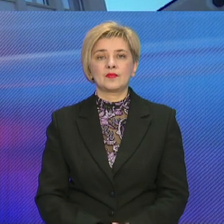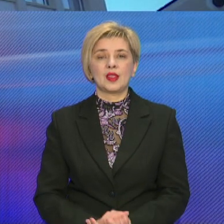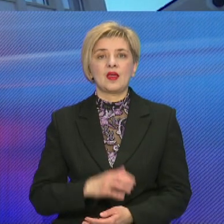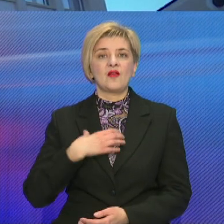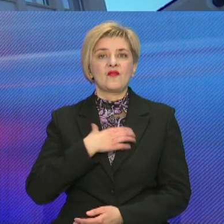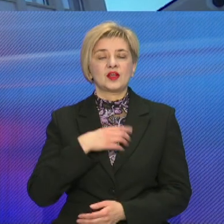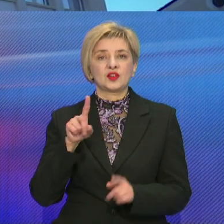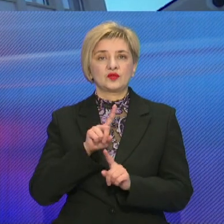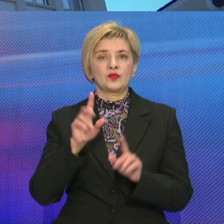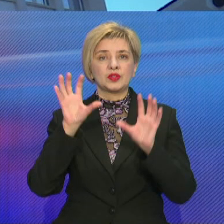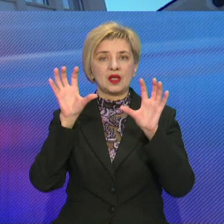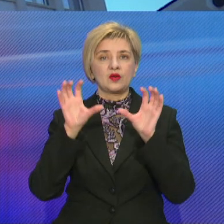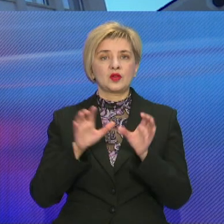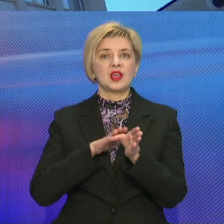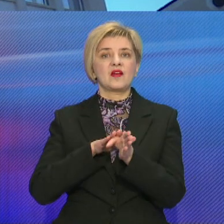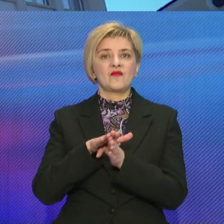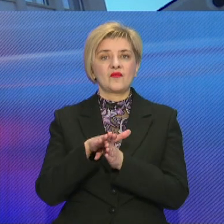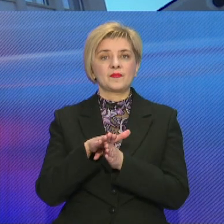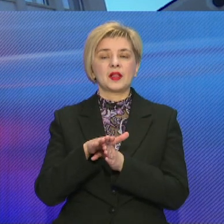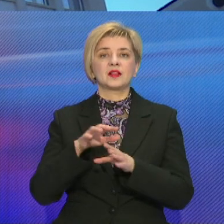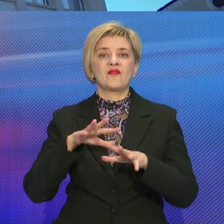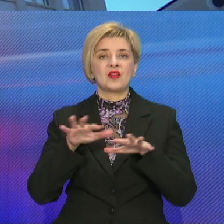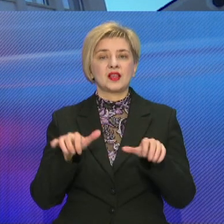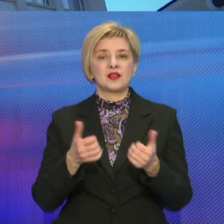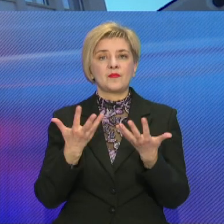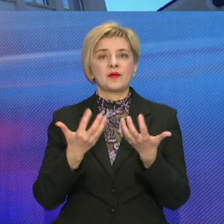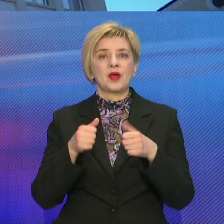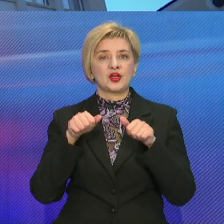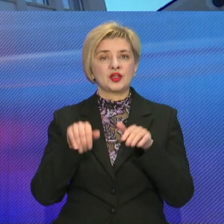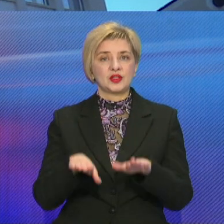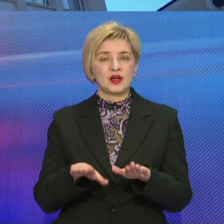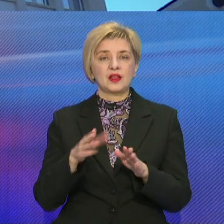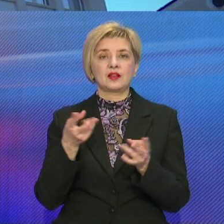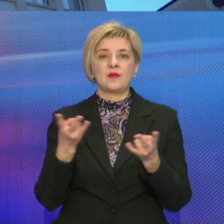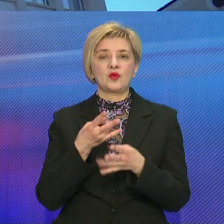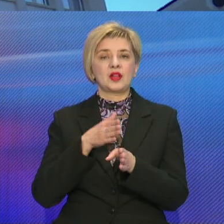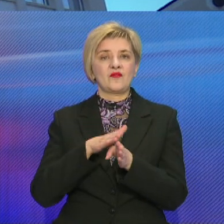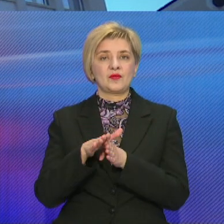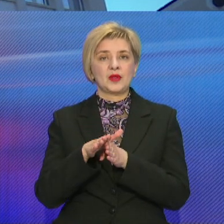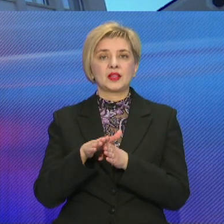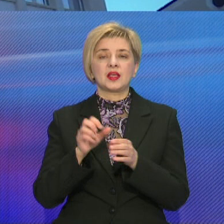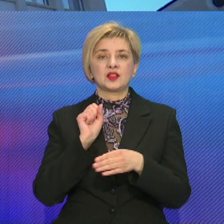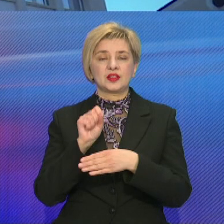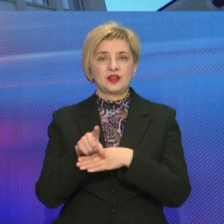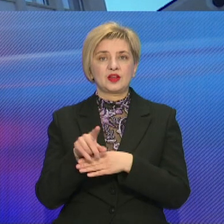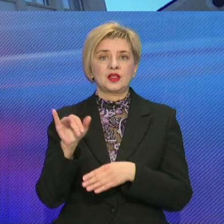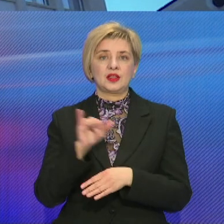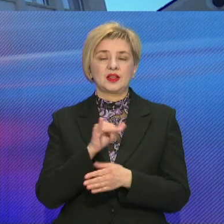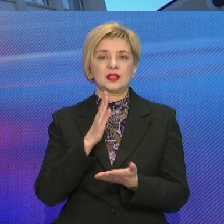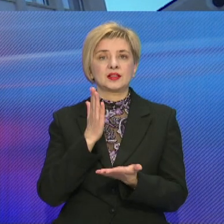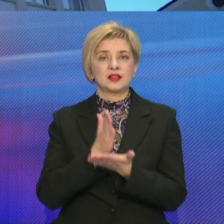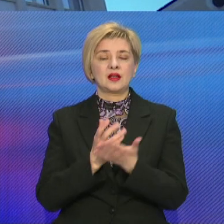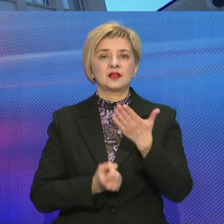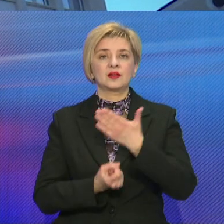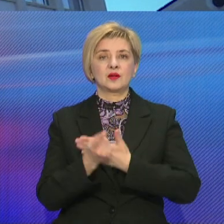Важно, каб законодавчая и выканаўчая улады не только примали решения, необходимые для выполнения поставленных прямых задач, але и стали